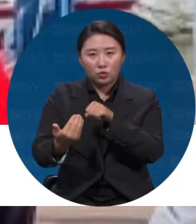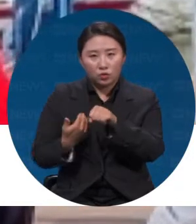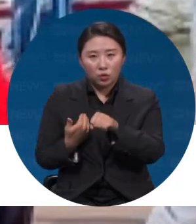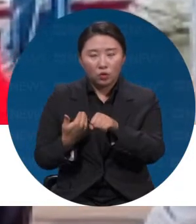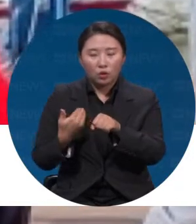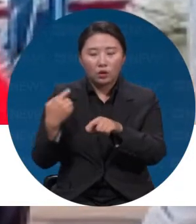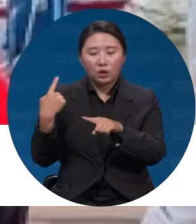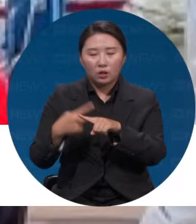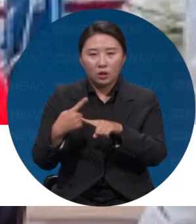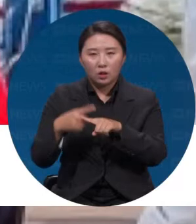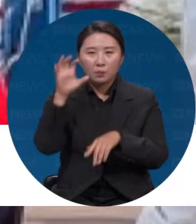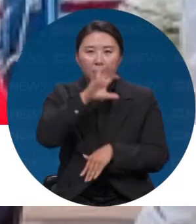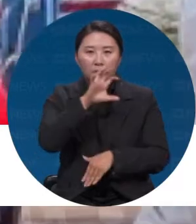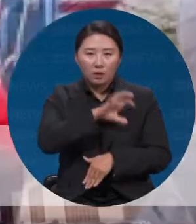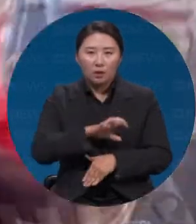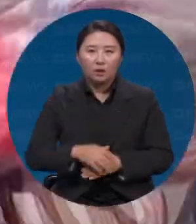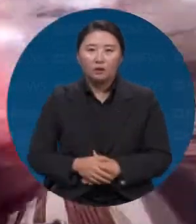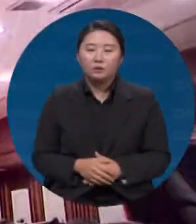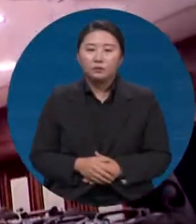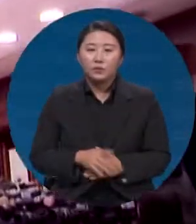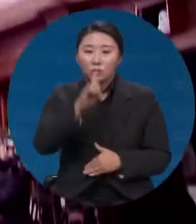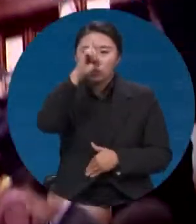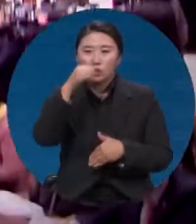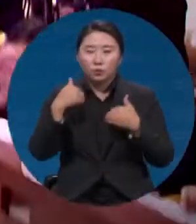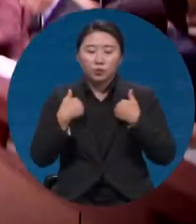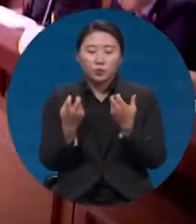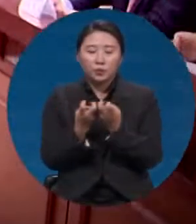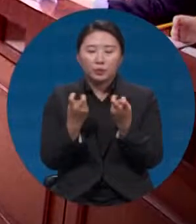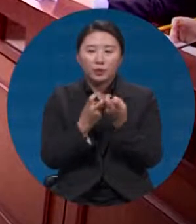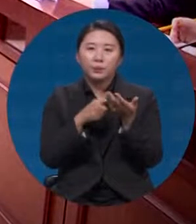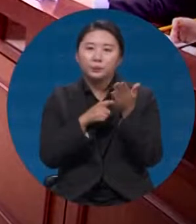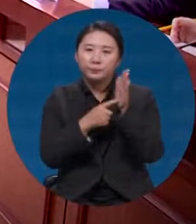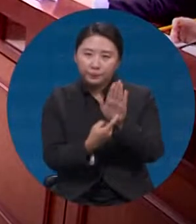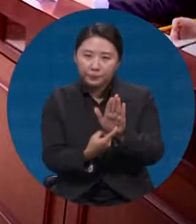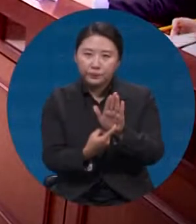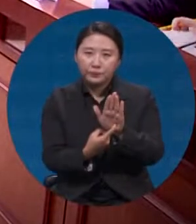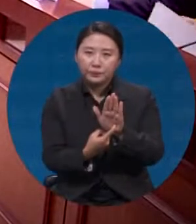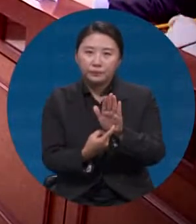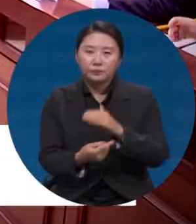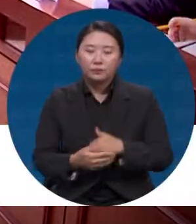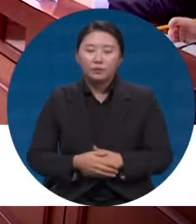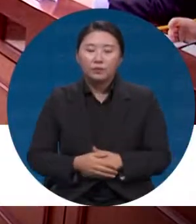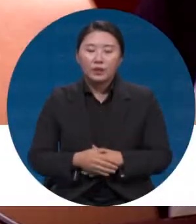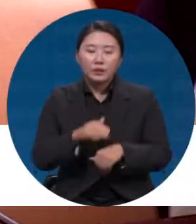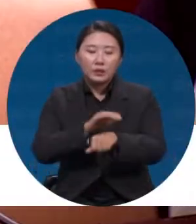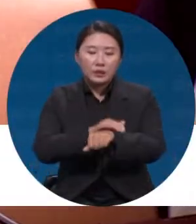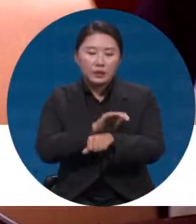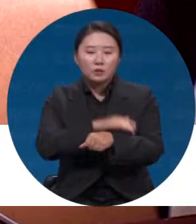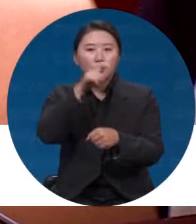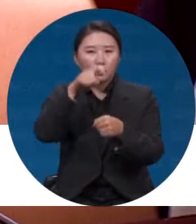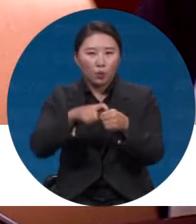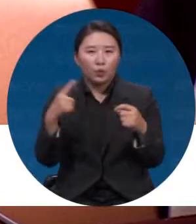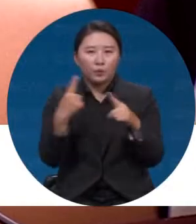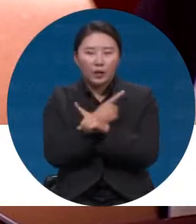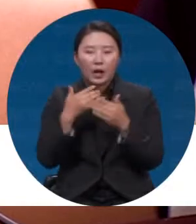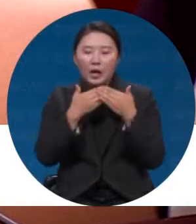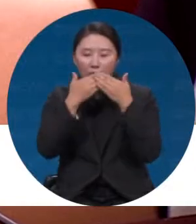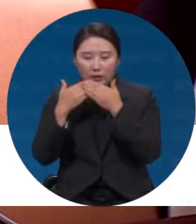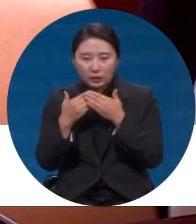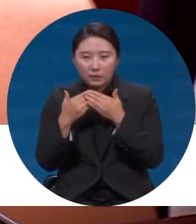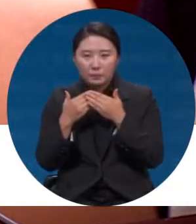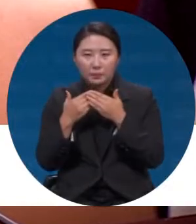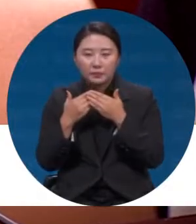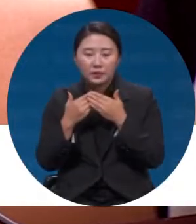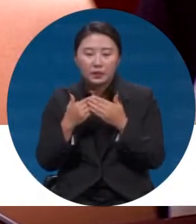지금에도 또 일어난 거죠 정부가 대책을 내놓기는 했습니다 현장실습의 목표를 학습 으로 바꾸고